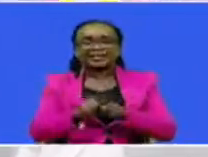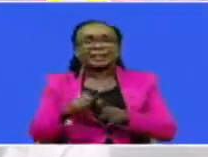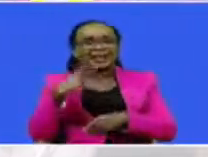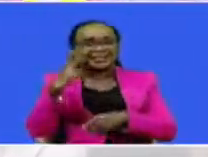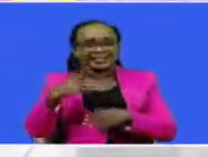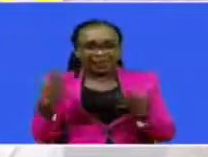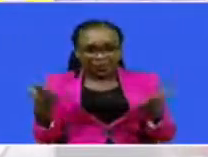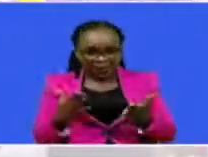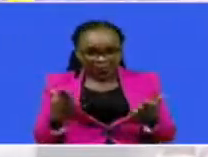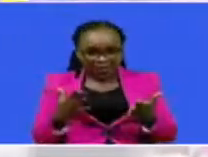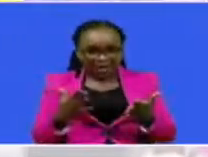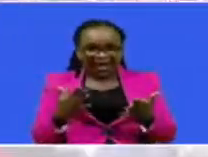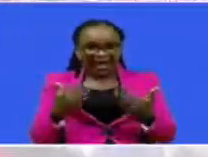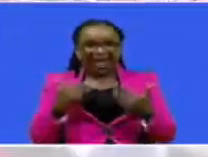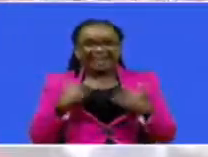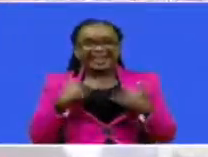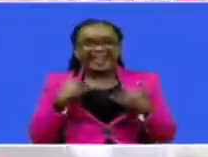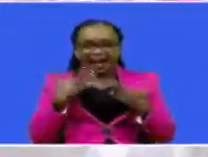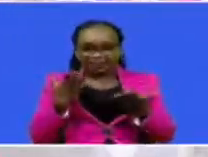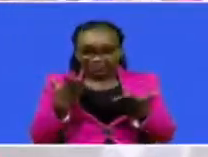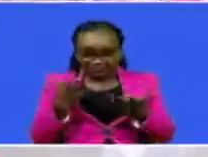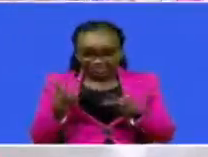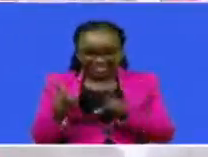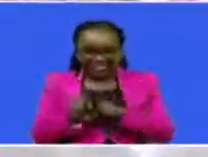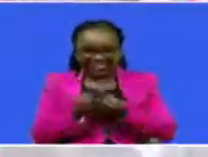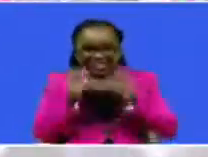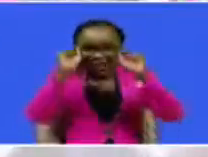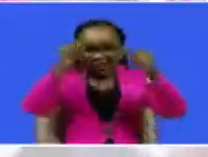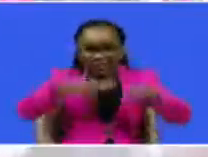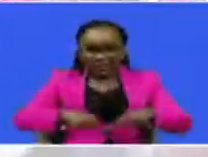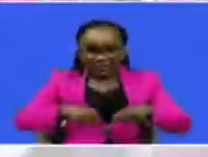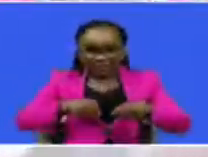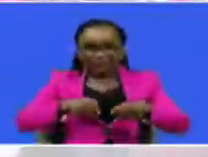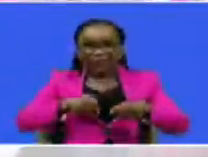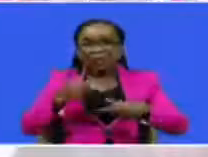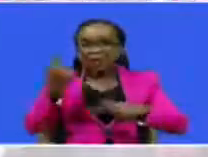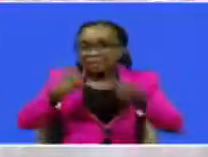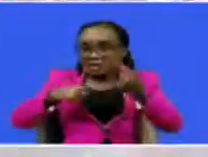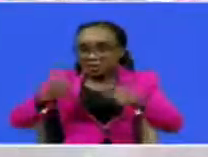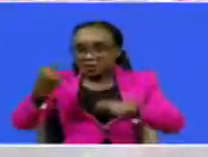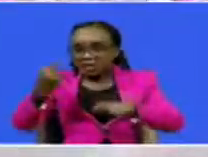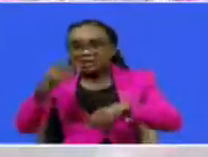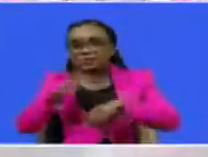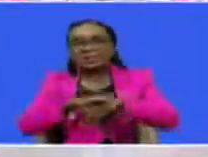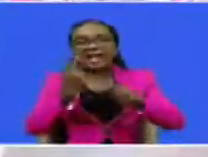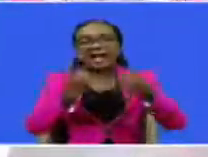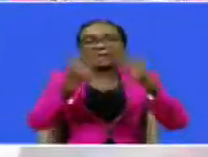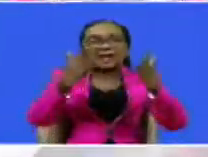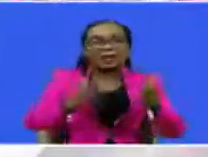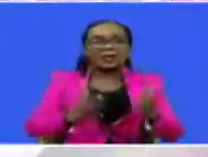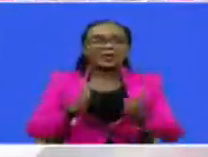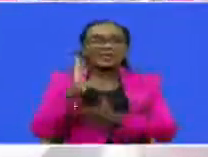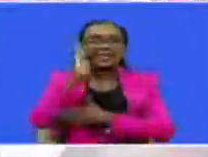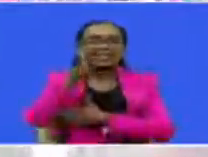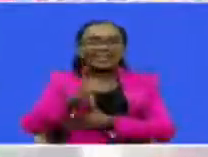likionekana kama kapukula kura zitakazomwezesha atakayeibuka mshindi kupata ushindi wa moja kwa moja. Wagombea